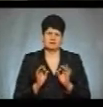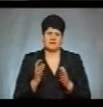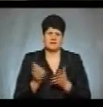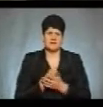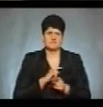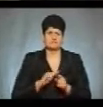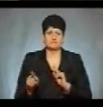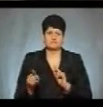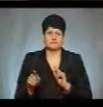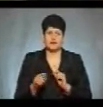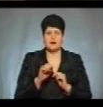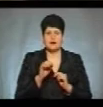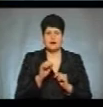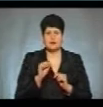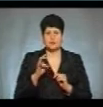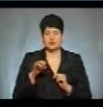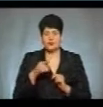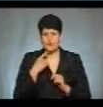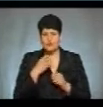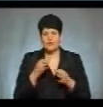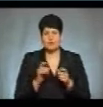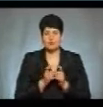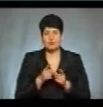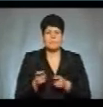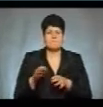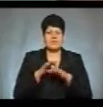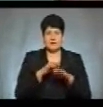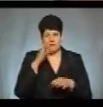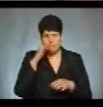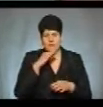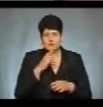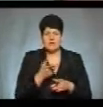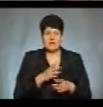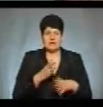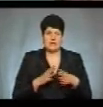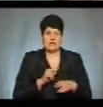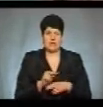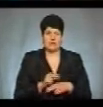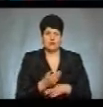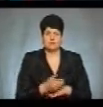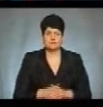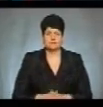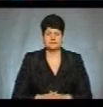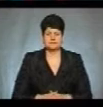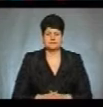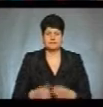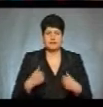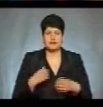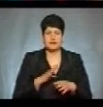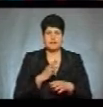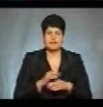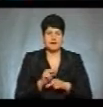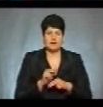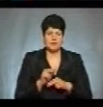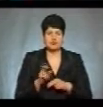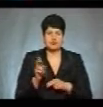швидко. Андрій Антонюк каже, у вільну боротьбу його привів батько Руслан, який його тренує. Ми тренуємо в